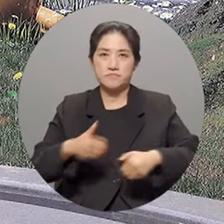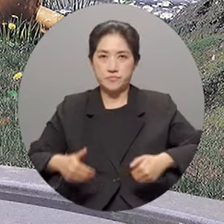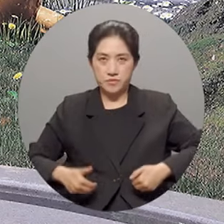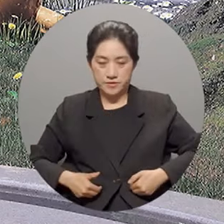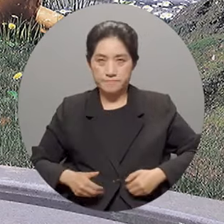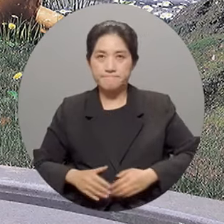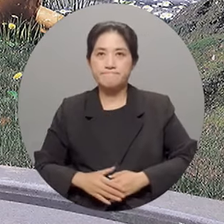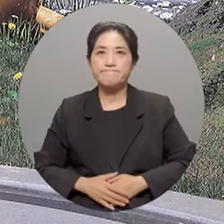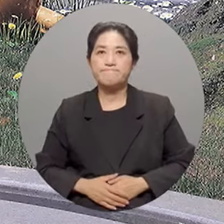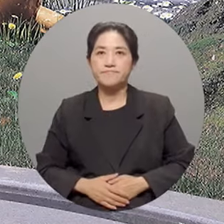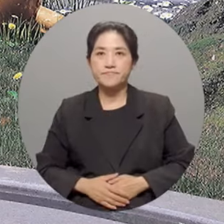날씨였습니다